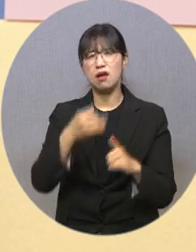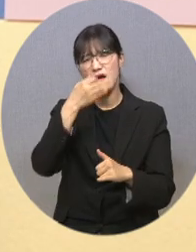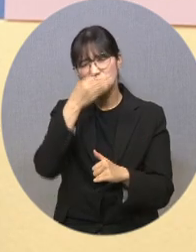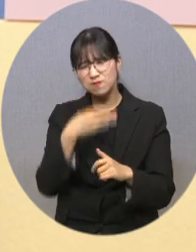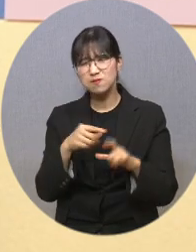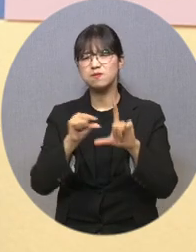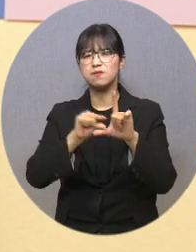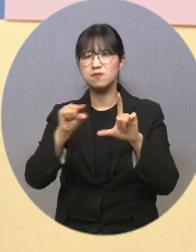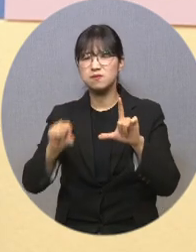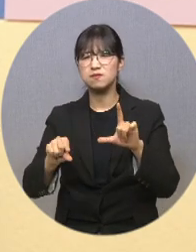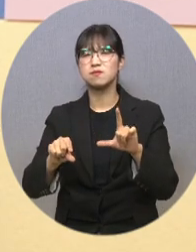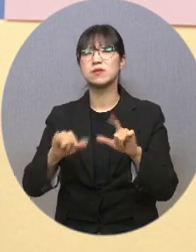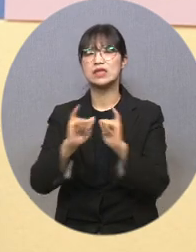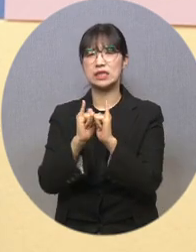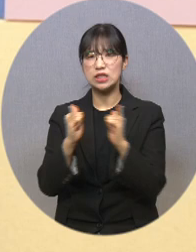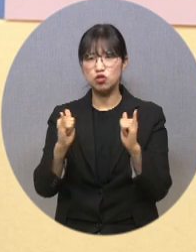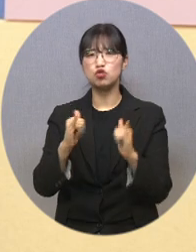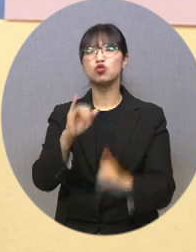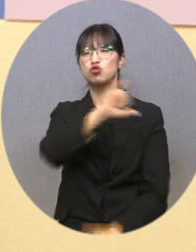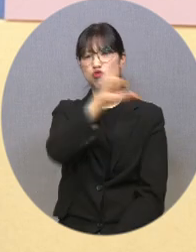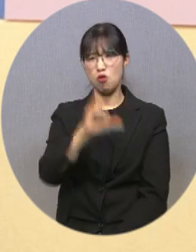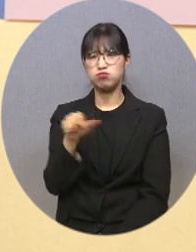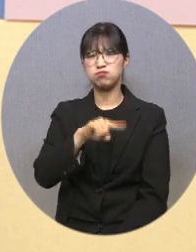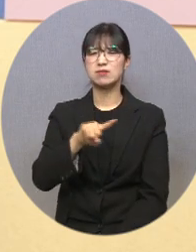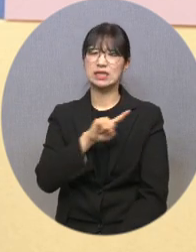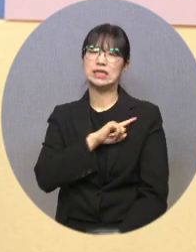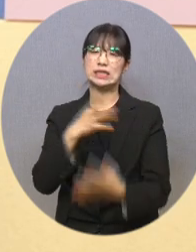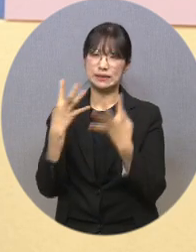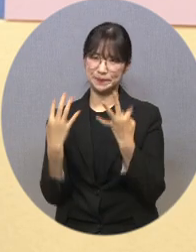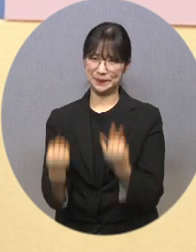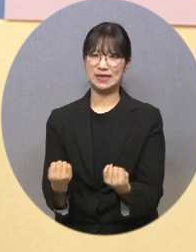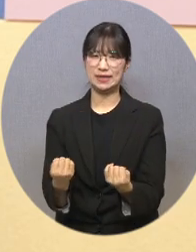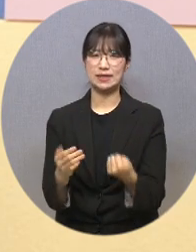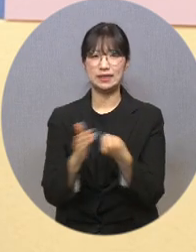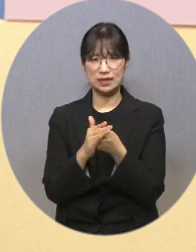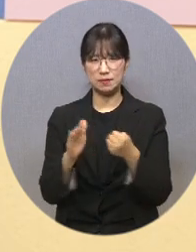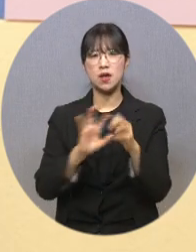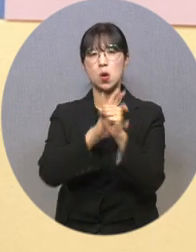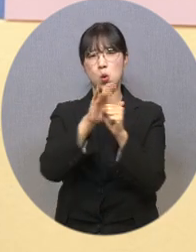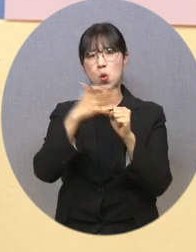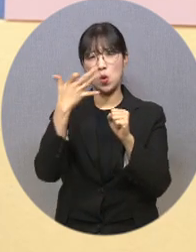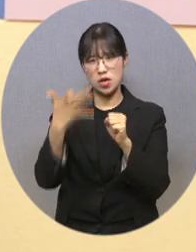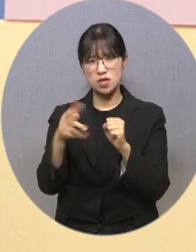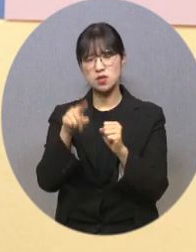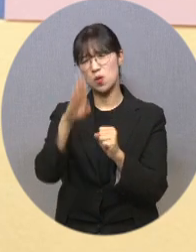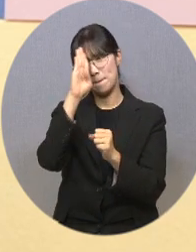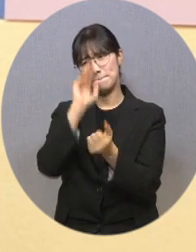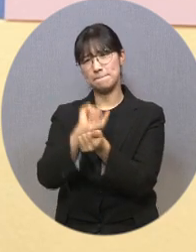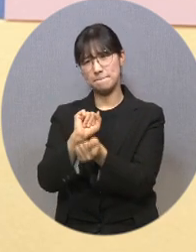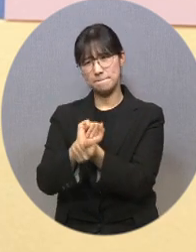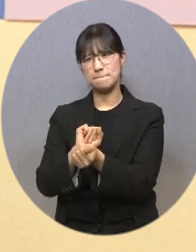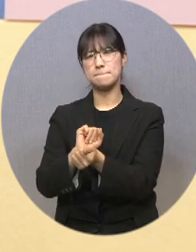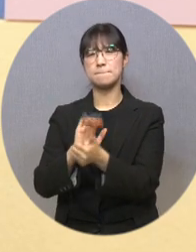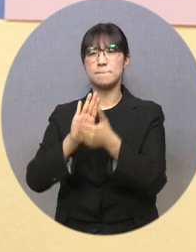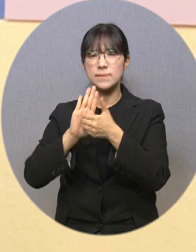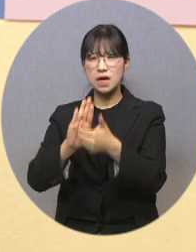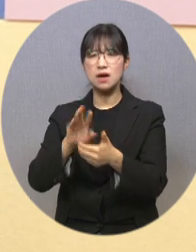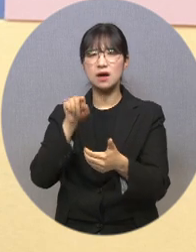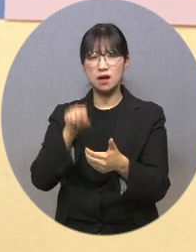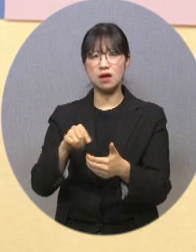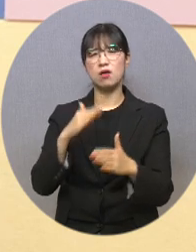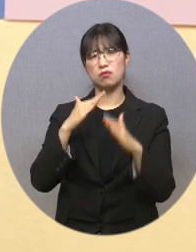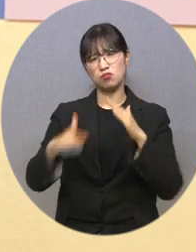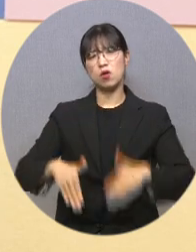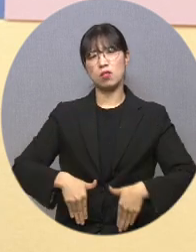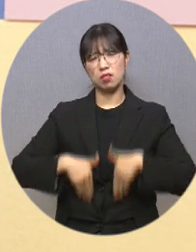인구가 전국에서 가장 높거든요. 네. 그래서 이제 코로나19 감염병 대응에 있어서도 전남도가